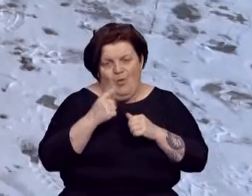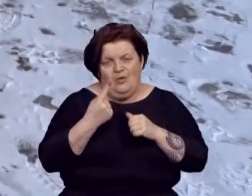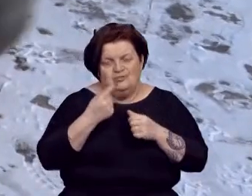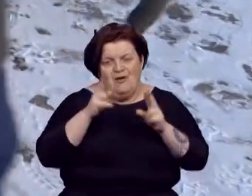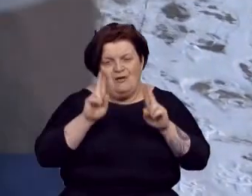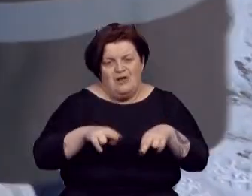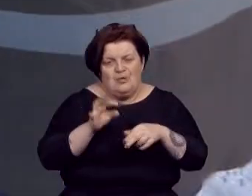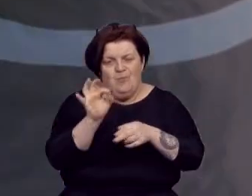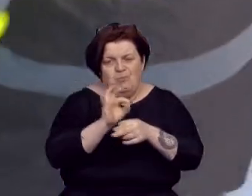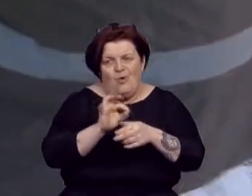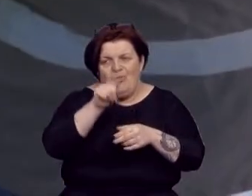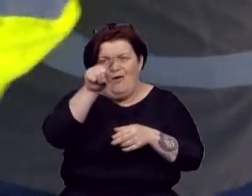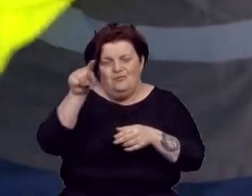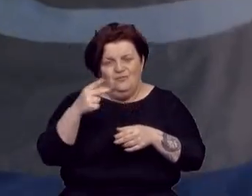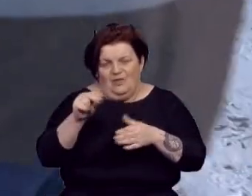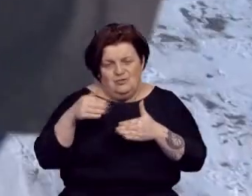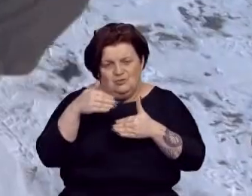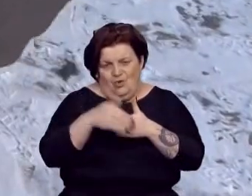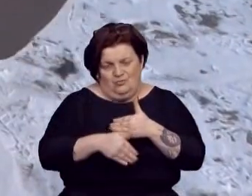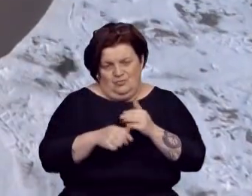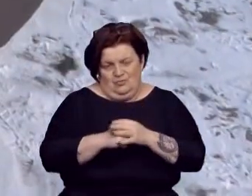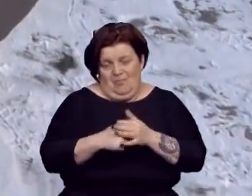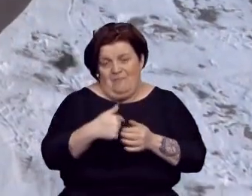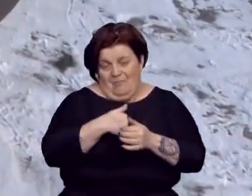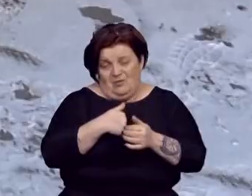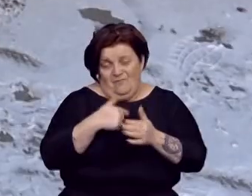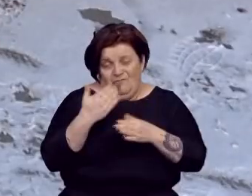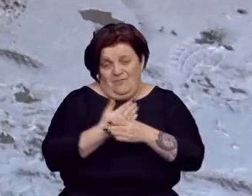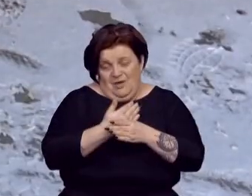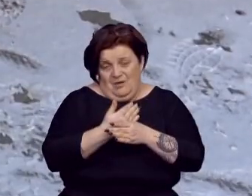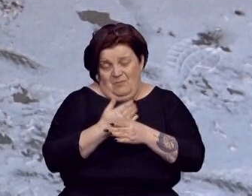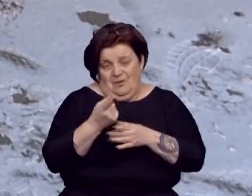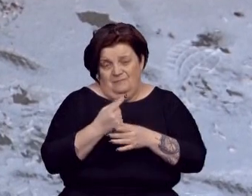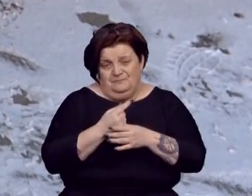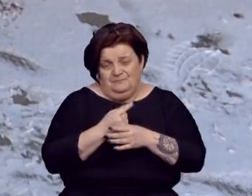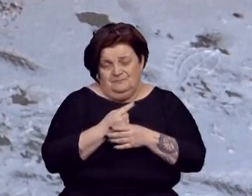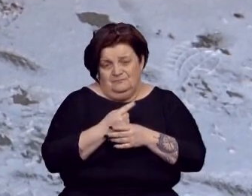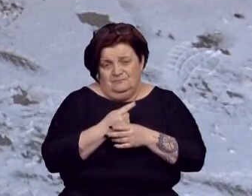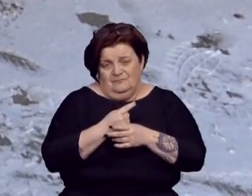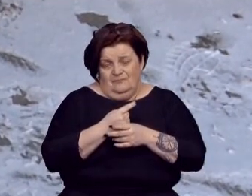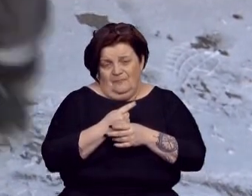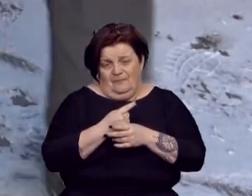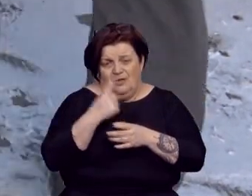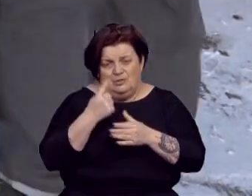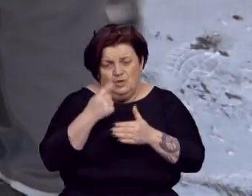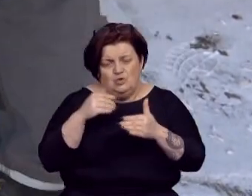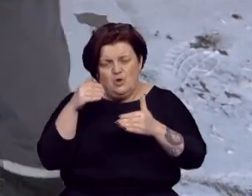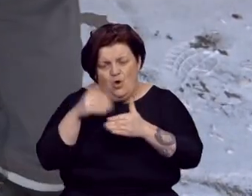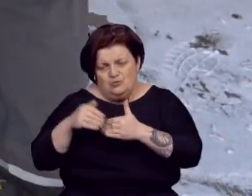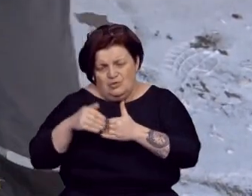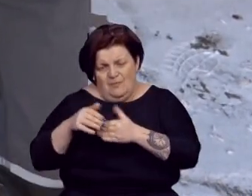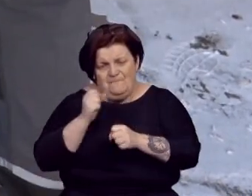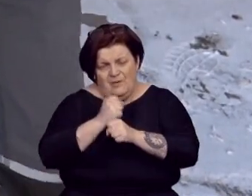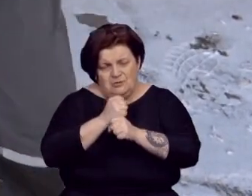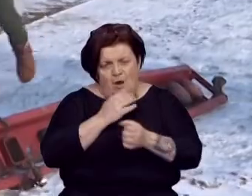jeszcze pozostałe projekty są nieukończone. My z naszej strony jeszcze, jak to się mówi, pokończymy pewne